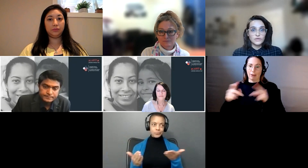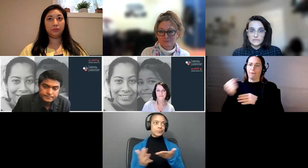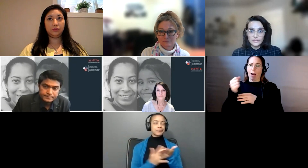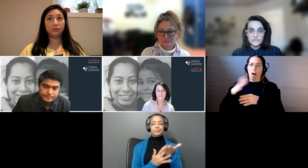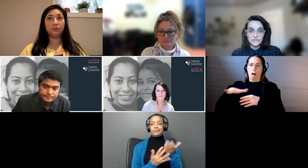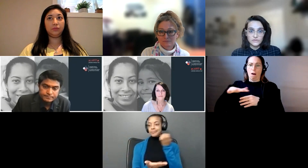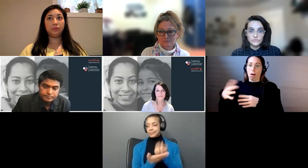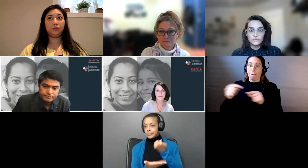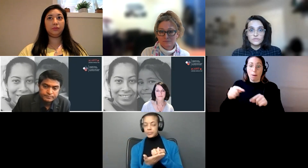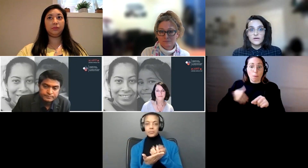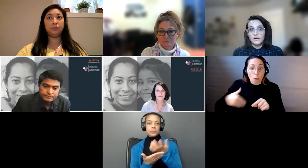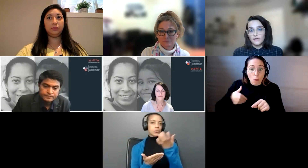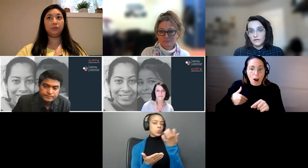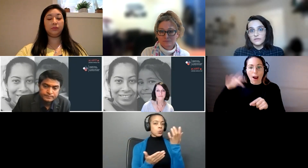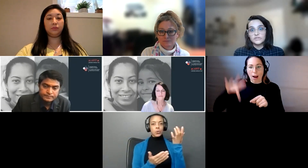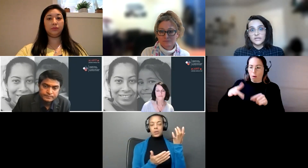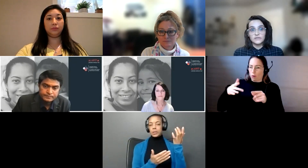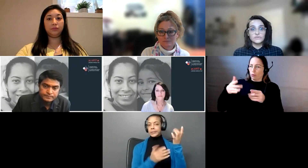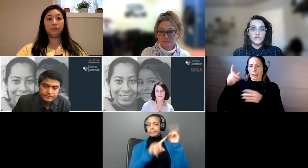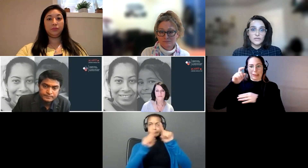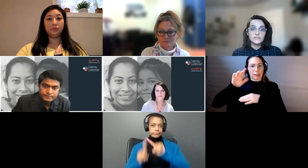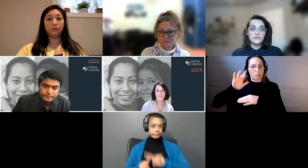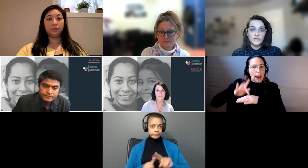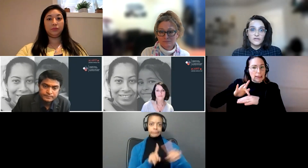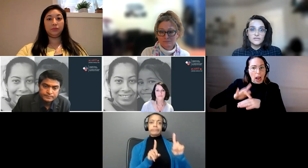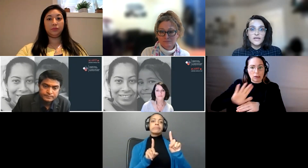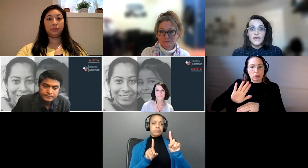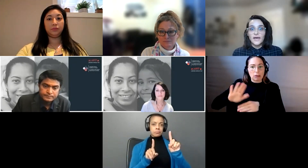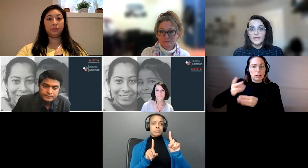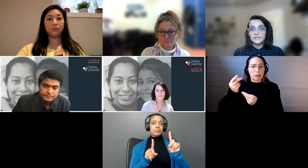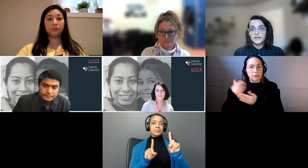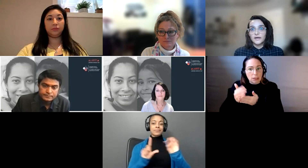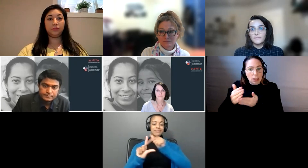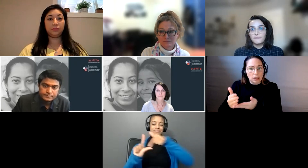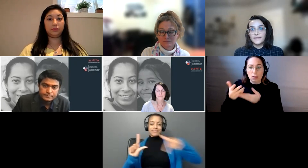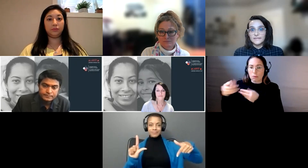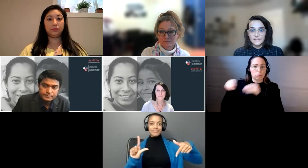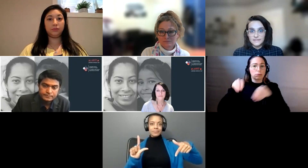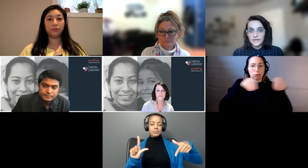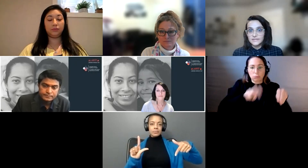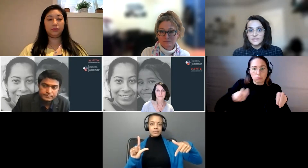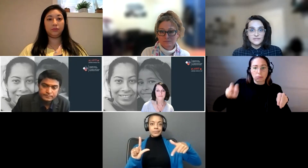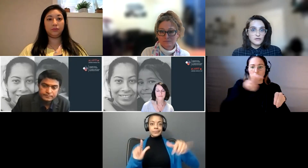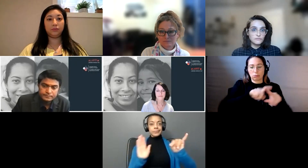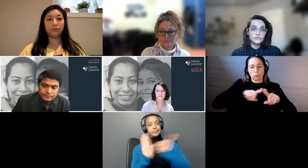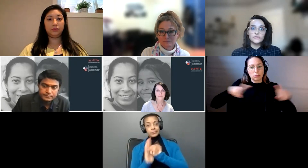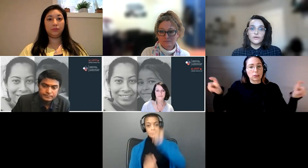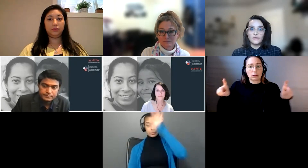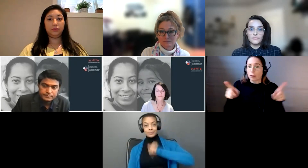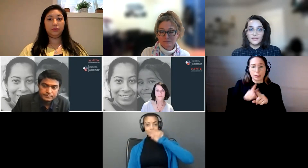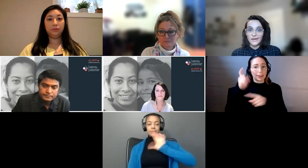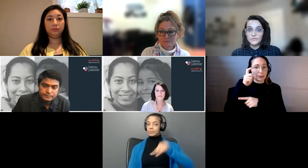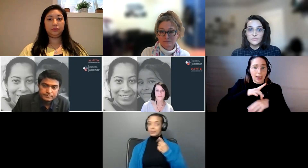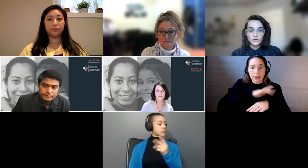chemins financiers ou des gens déplacés et qui sont divers dans leur genre sexuel. Et